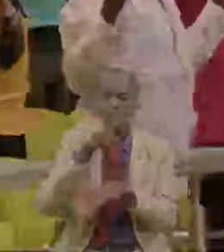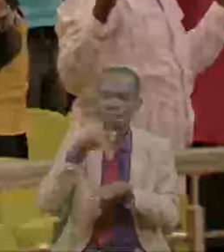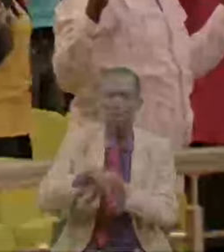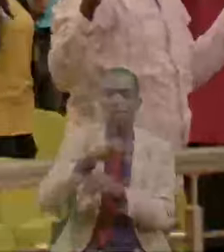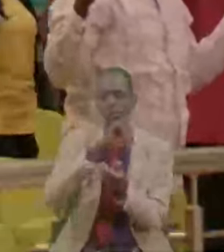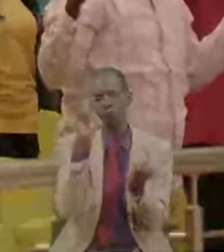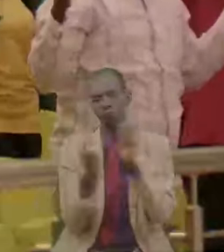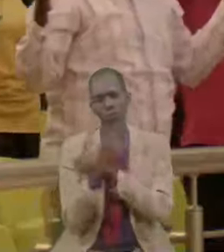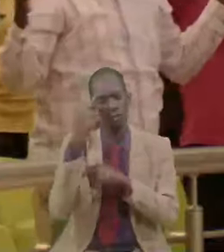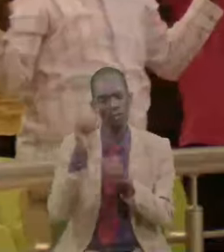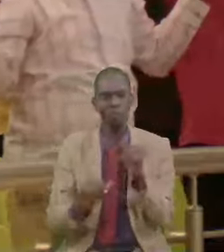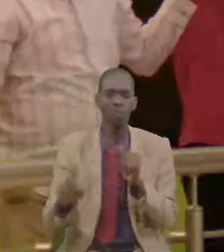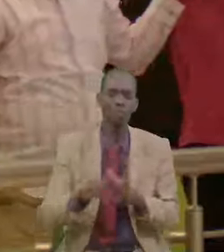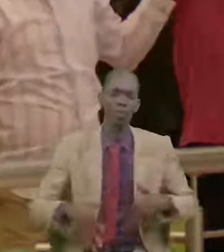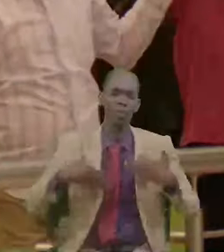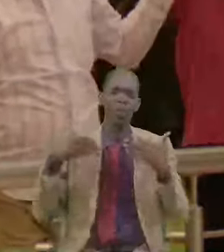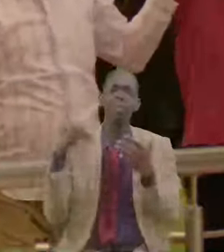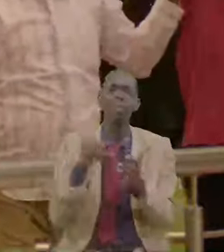chaque vie. C'est fait.